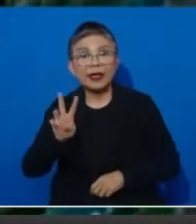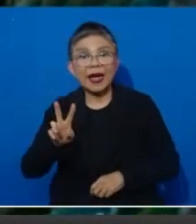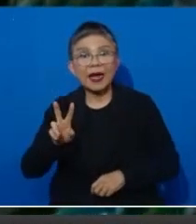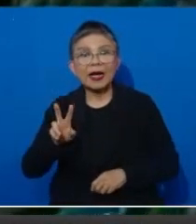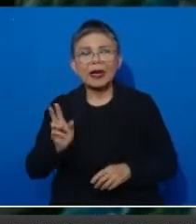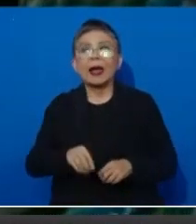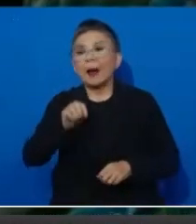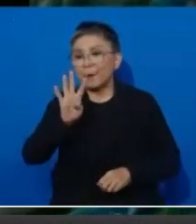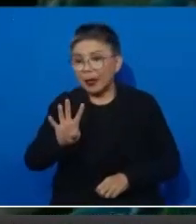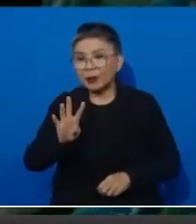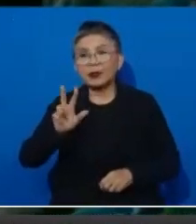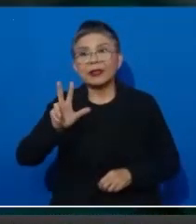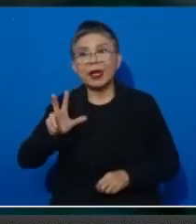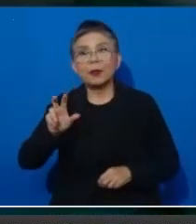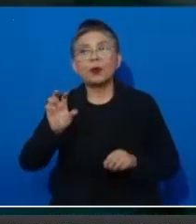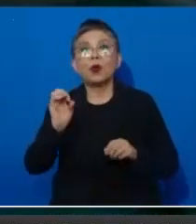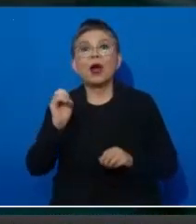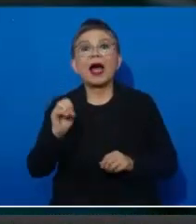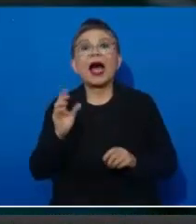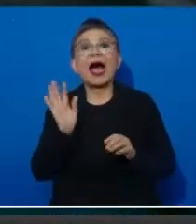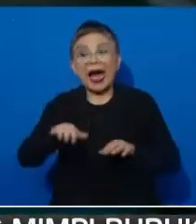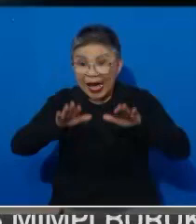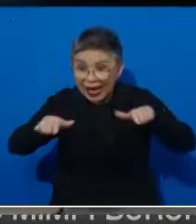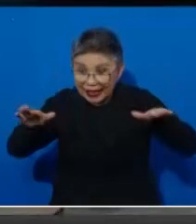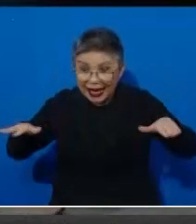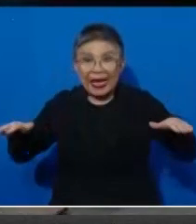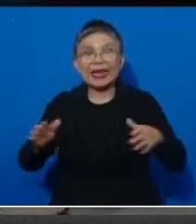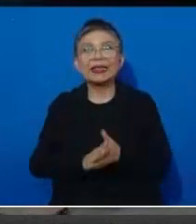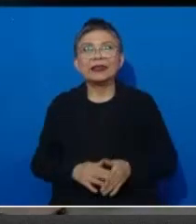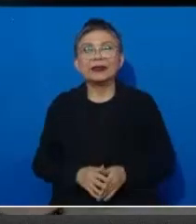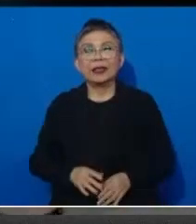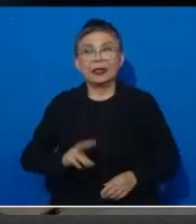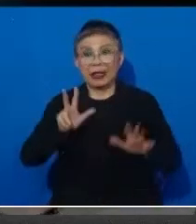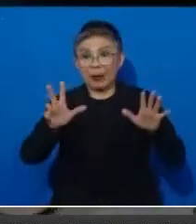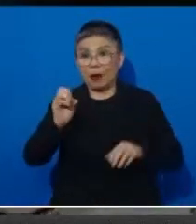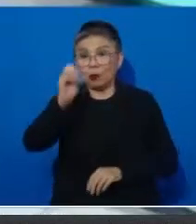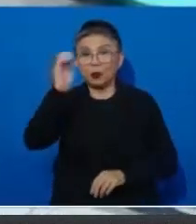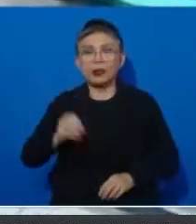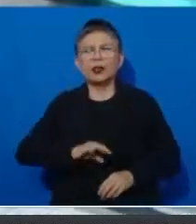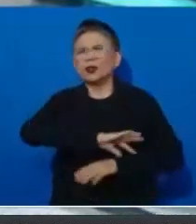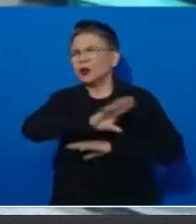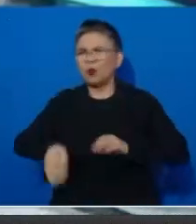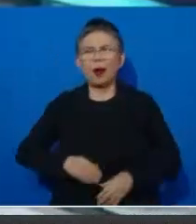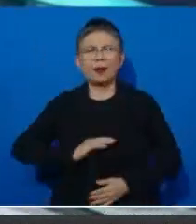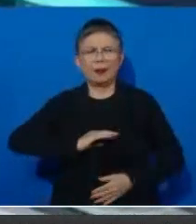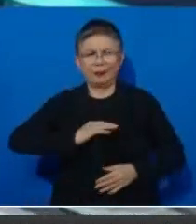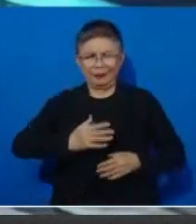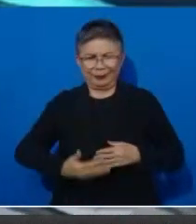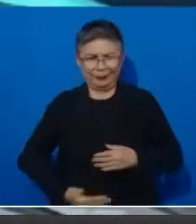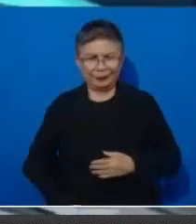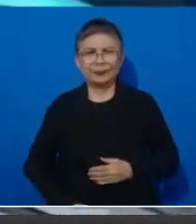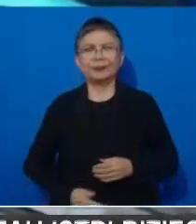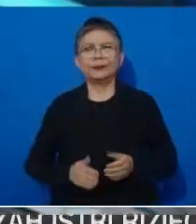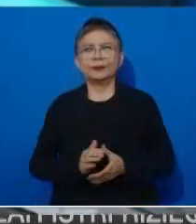terdapat 435 anak meminta dispensasi nikah dengan 80% diantaranya dilakukan karena